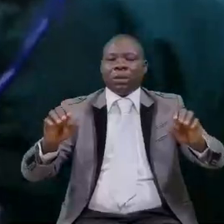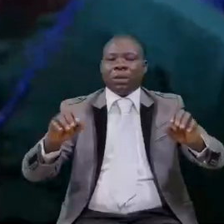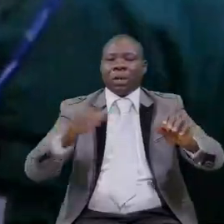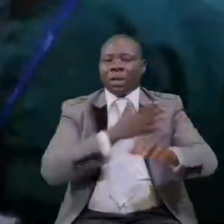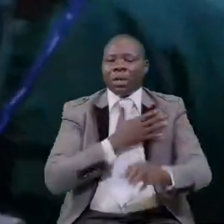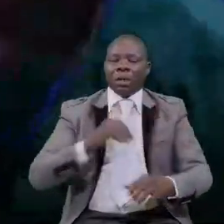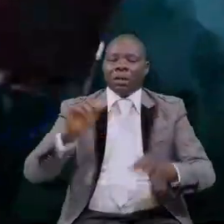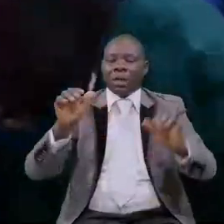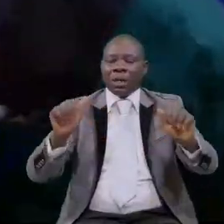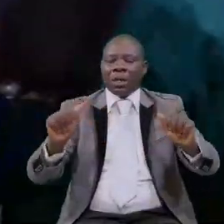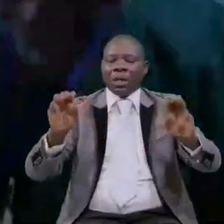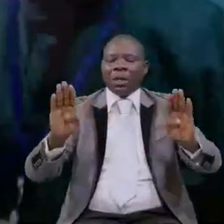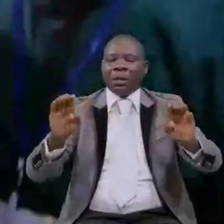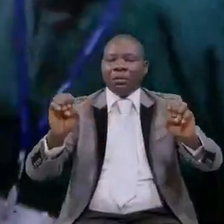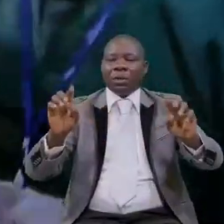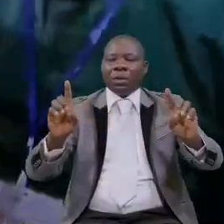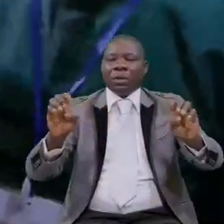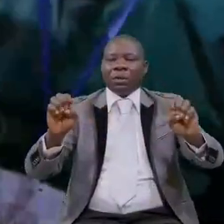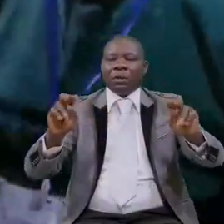une onction incommensurable.